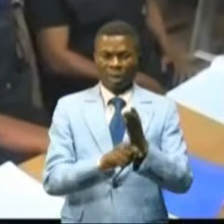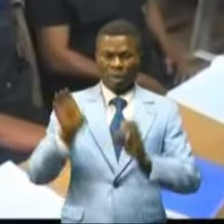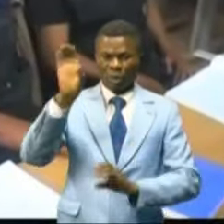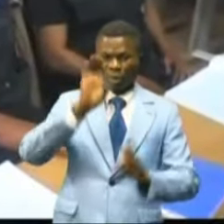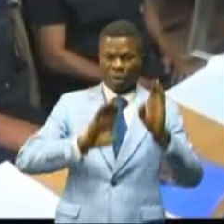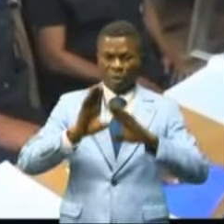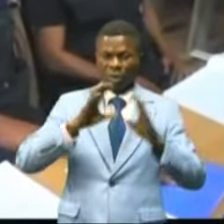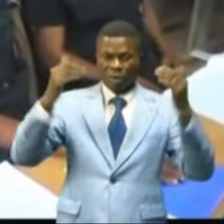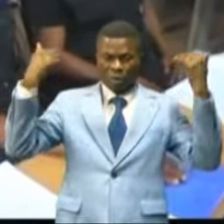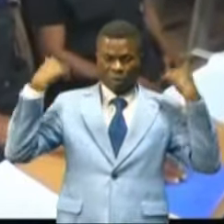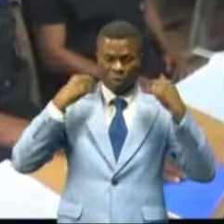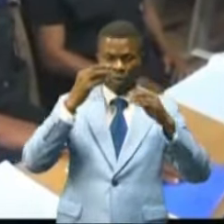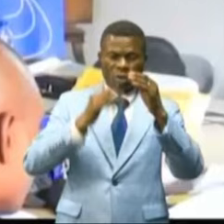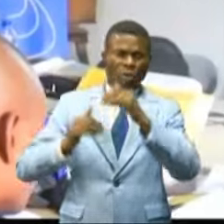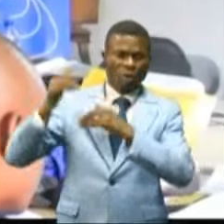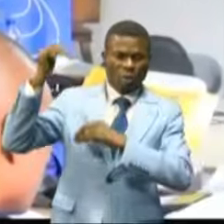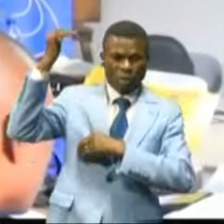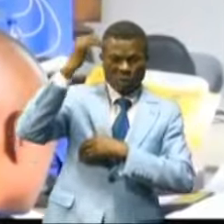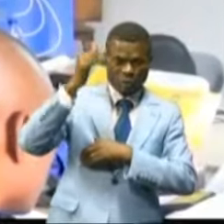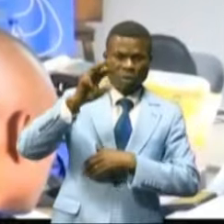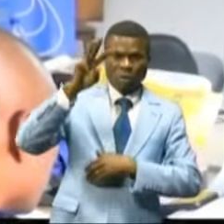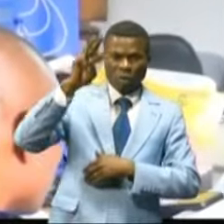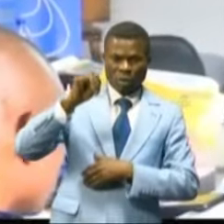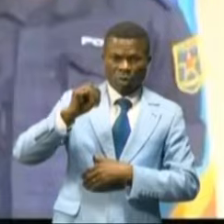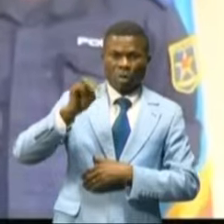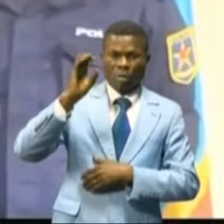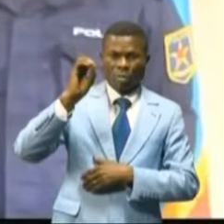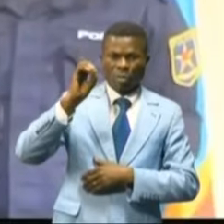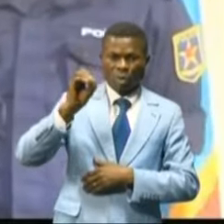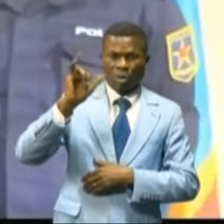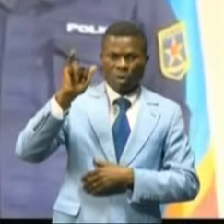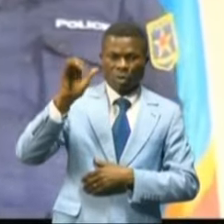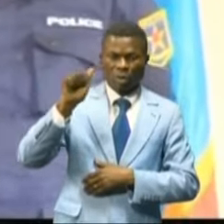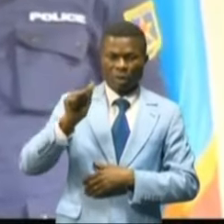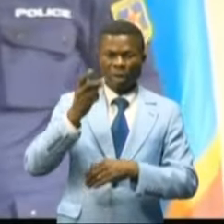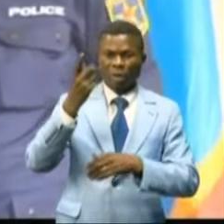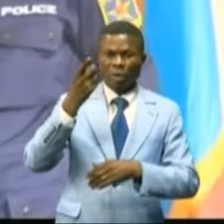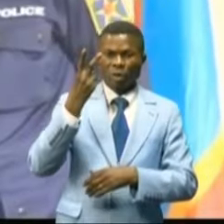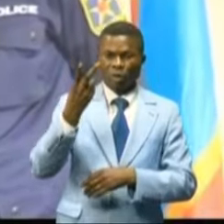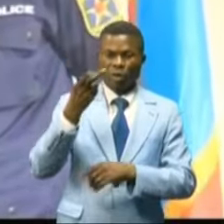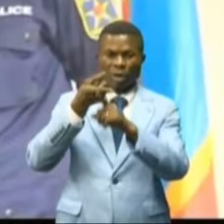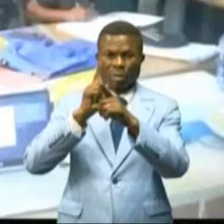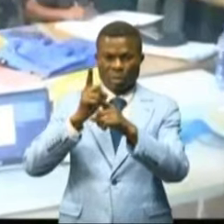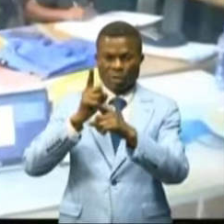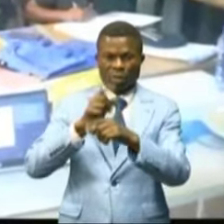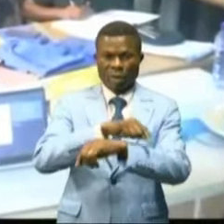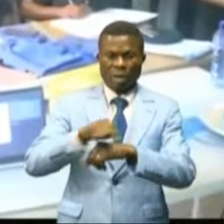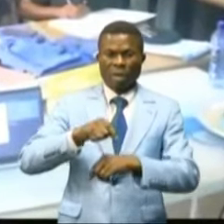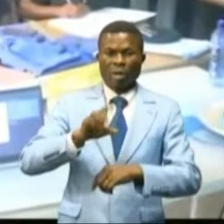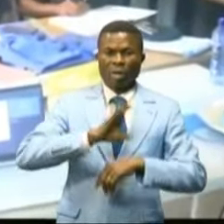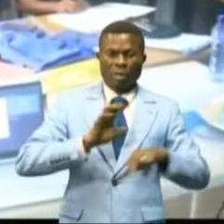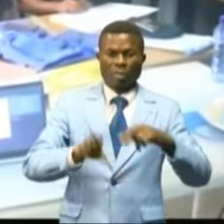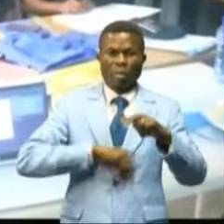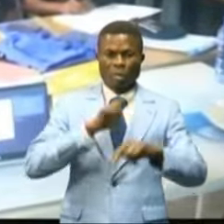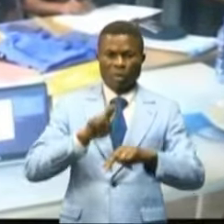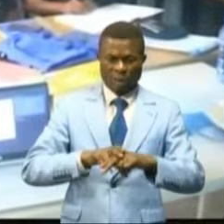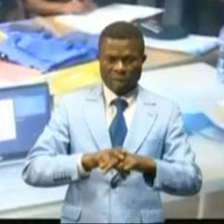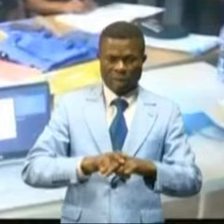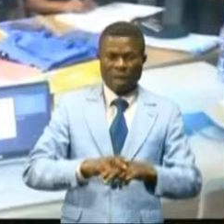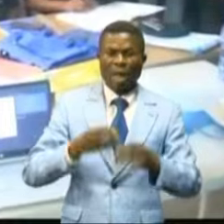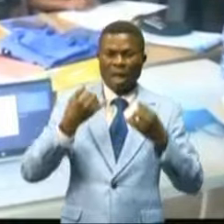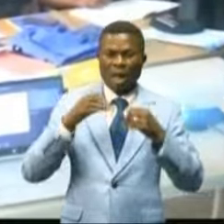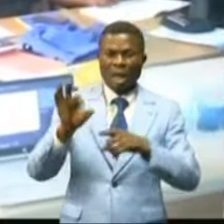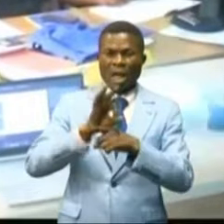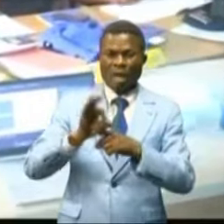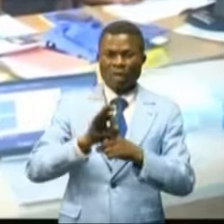scientifique, le commissaire supérieur Mouyamouna Godefroy, tous deux venus de la direction générale de la PNC, visent à former